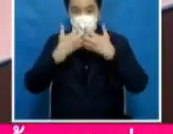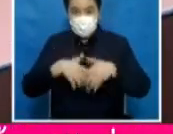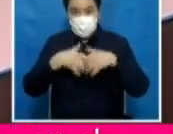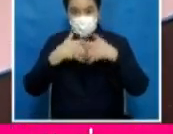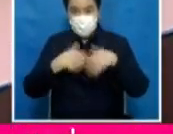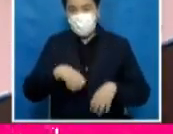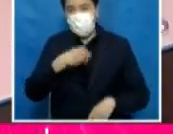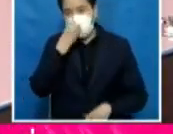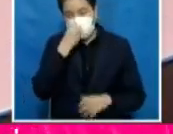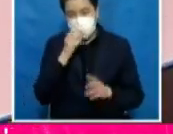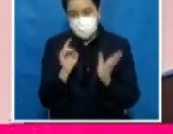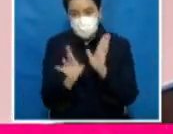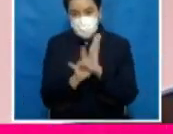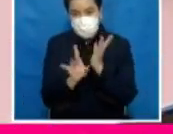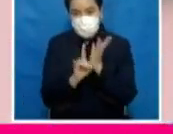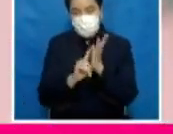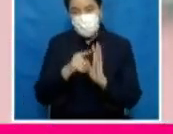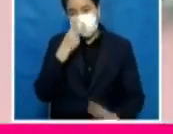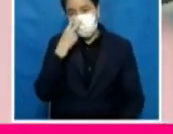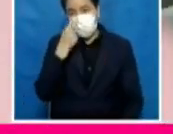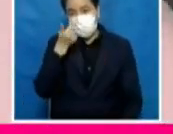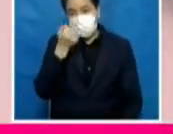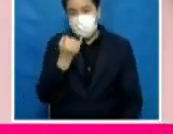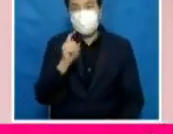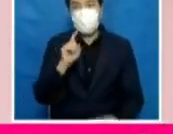เพื่อทดสอบประสิทธิภาพการทำงาน1ครั้งครับ